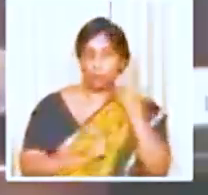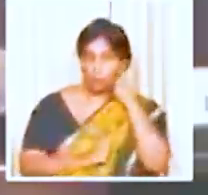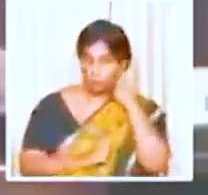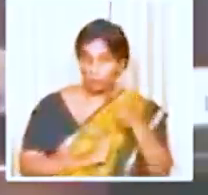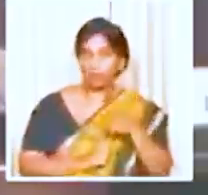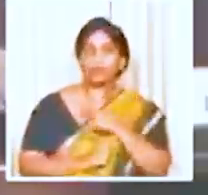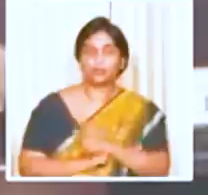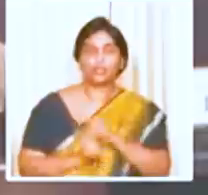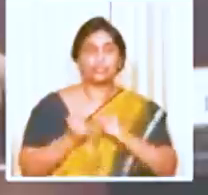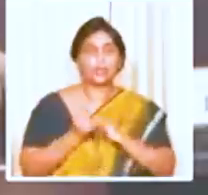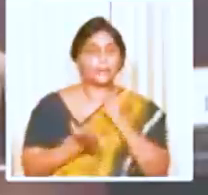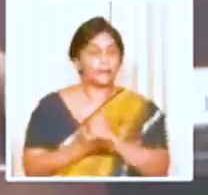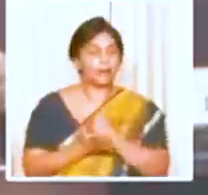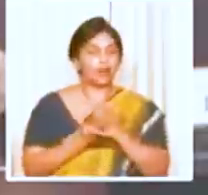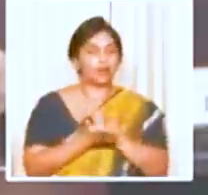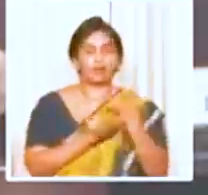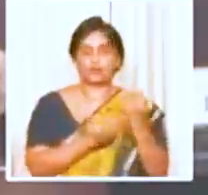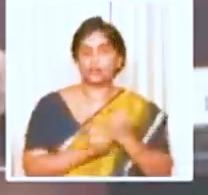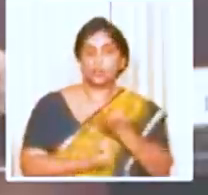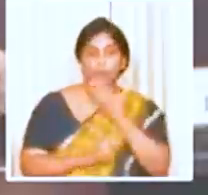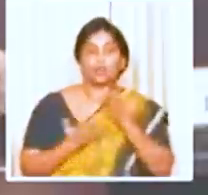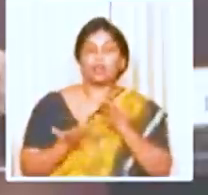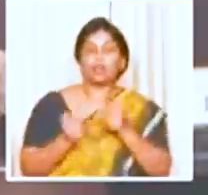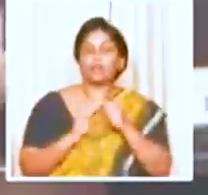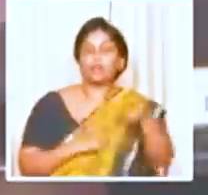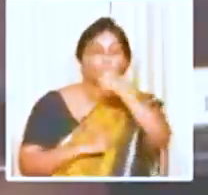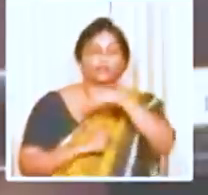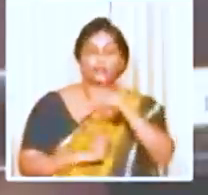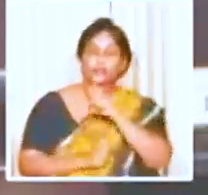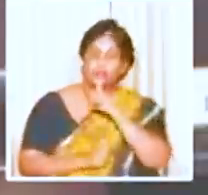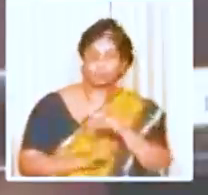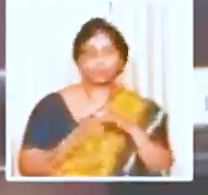தமை சம்பத் பேங்க் கே கொட்டஸ் கத்தே புலுவன் நான் கியன்ன கோமாரி மெத்தன இன்ன கவுரே கவுரே